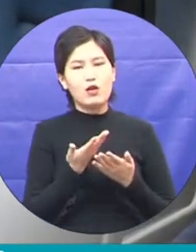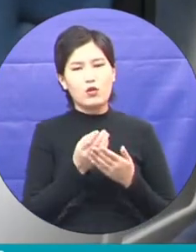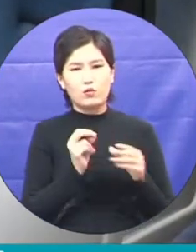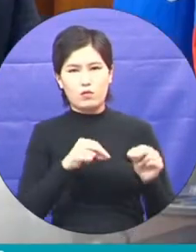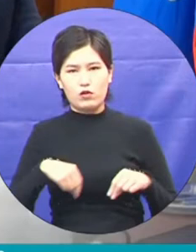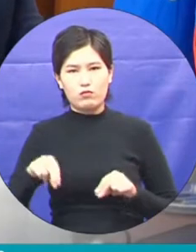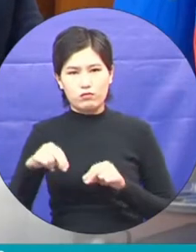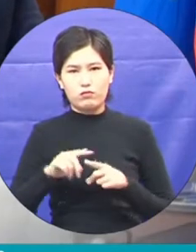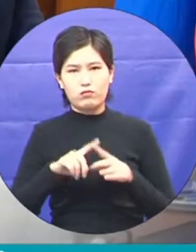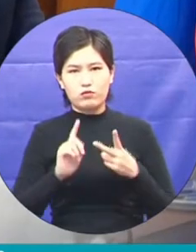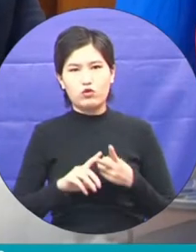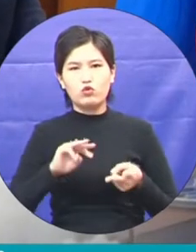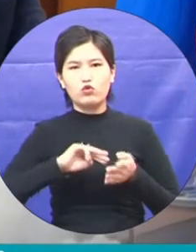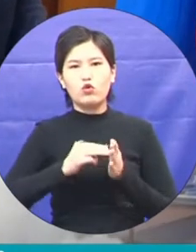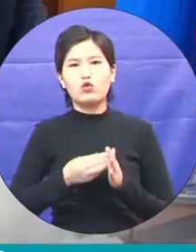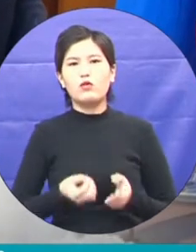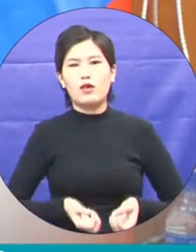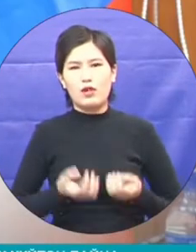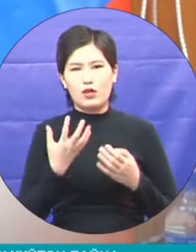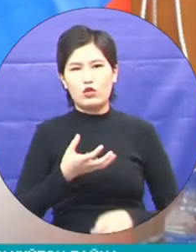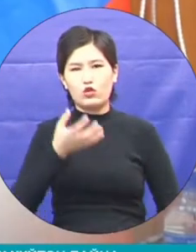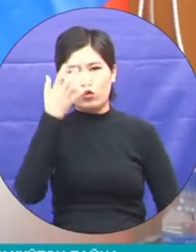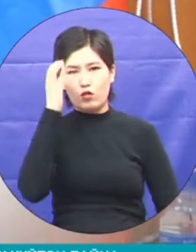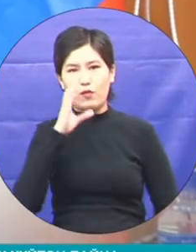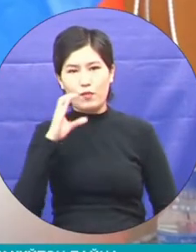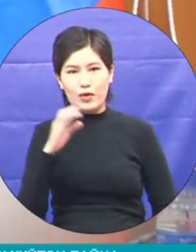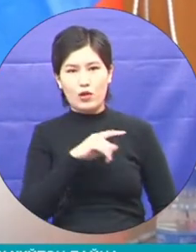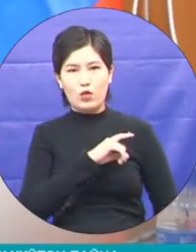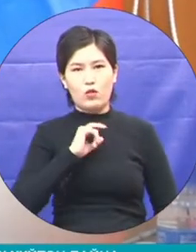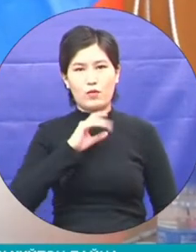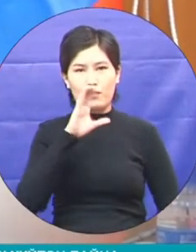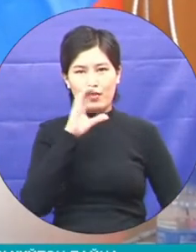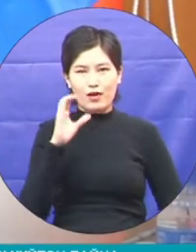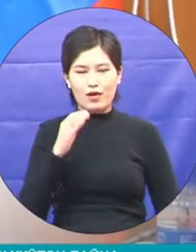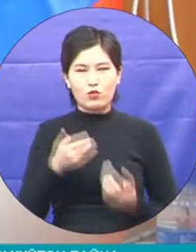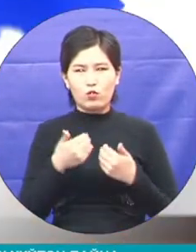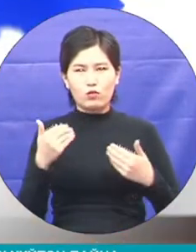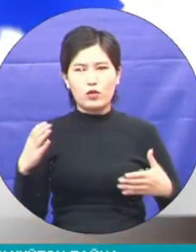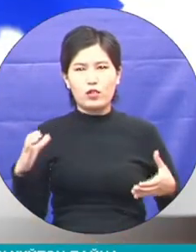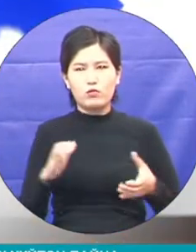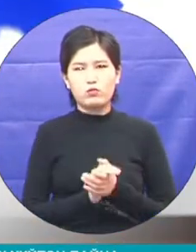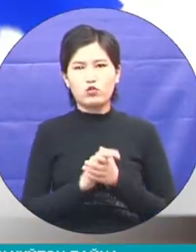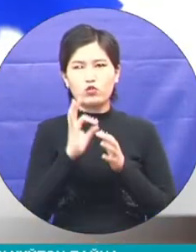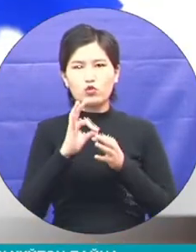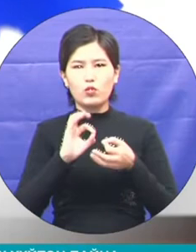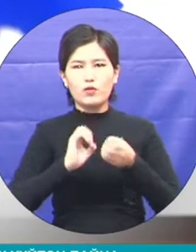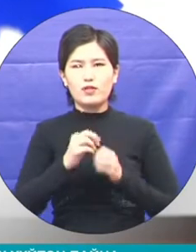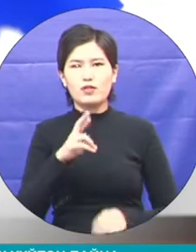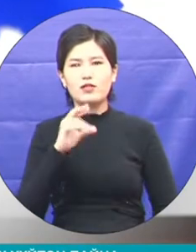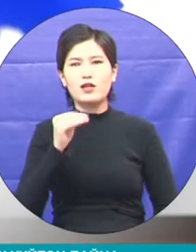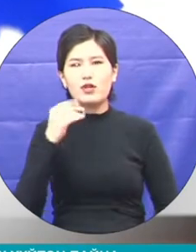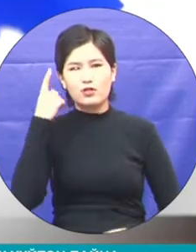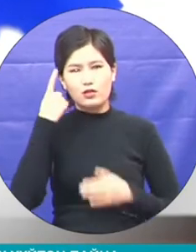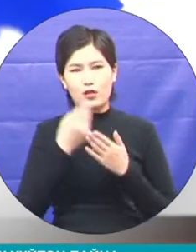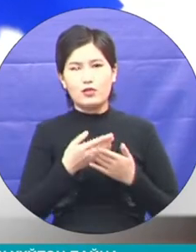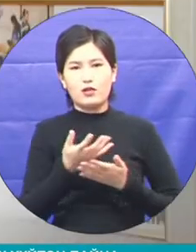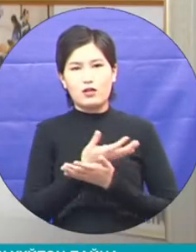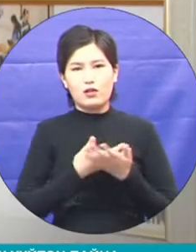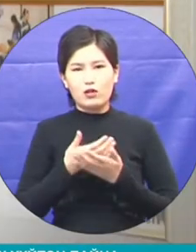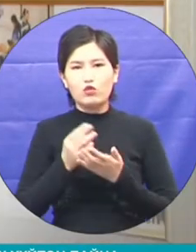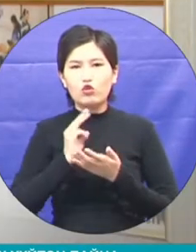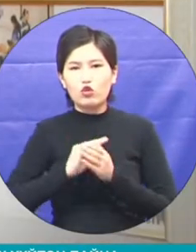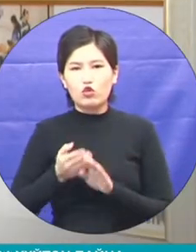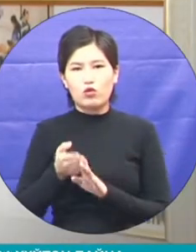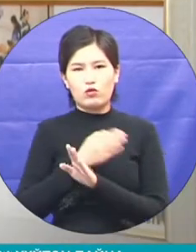гарах төрийн өс байгууллах хувийн хвшилтэйгээ хэрхэн үр дүнтэй хамтран ажиллах талаар бид нэр тодорхой саналуудыг солилцож өнөөдөр